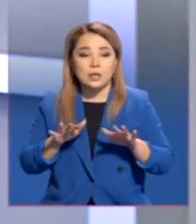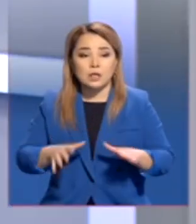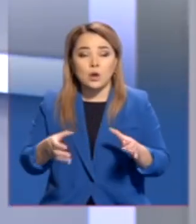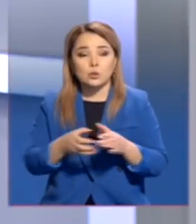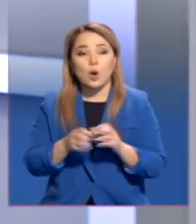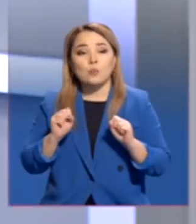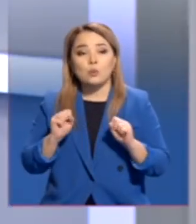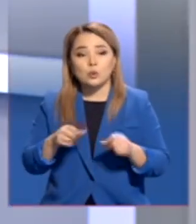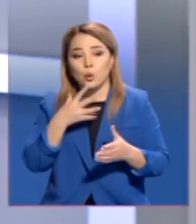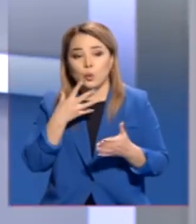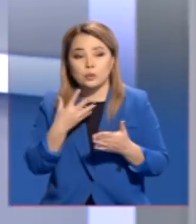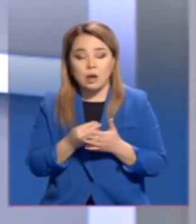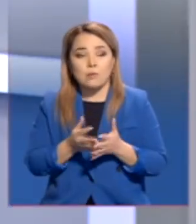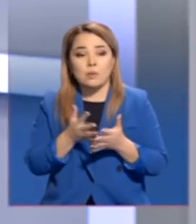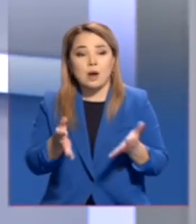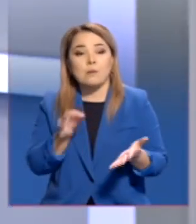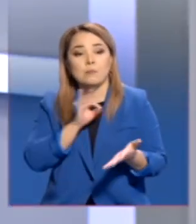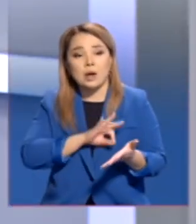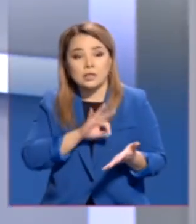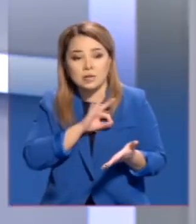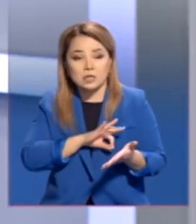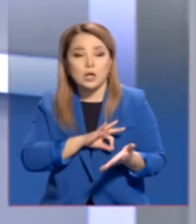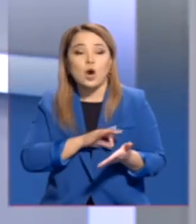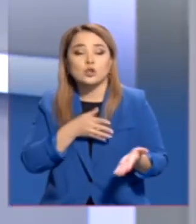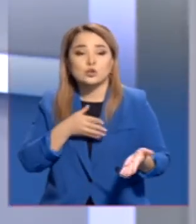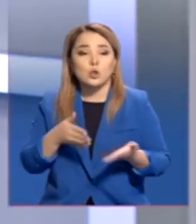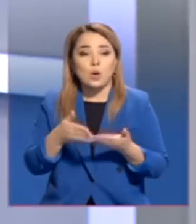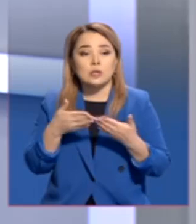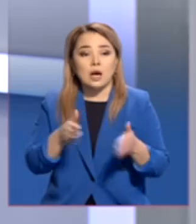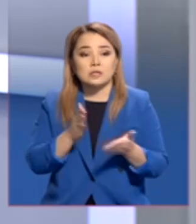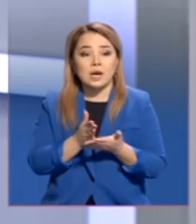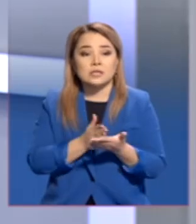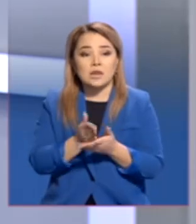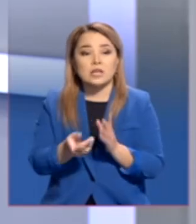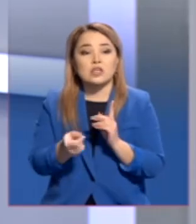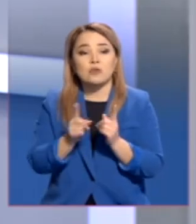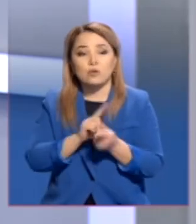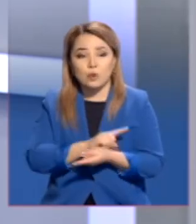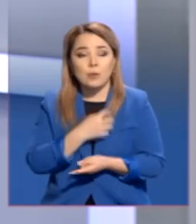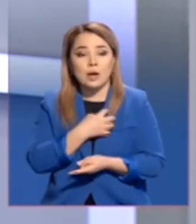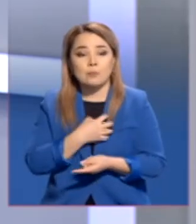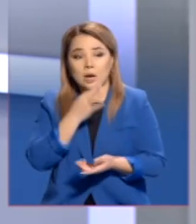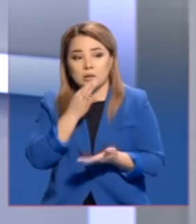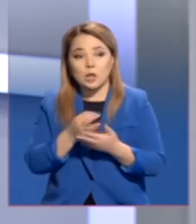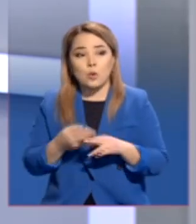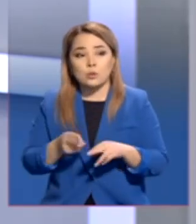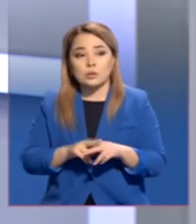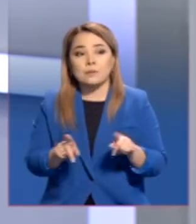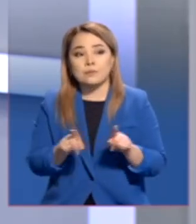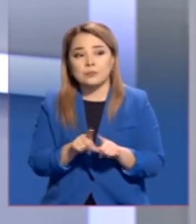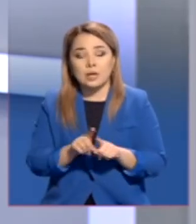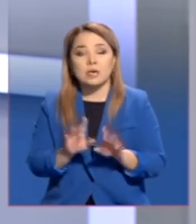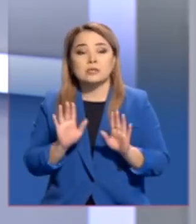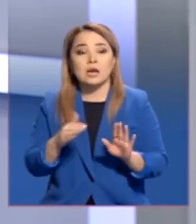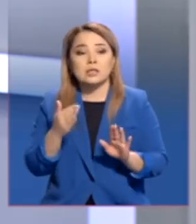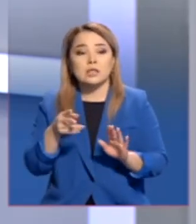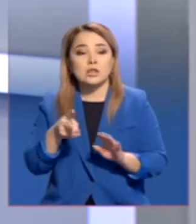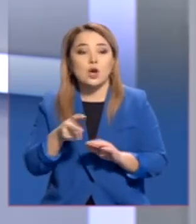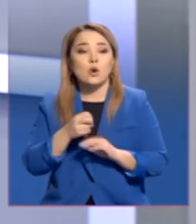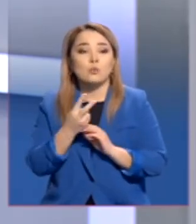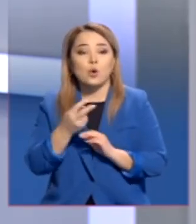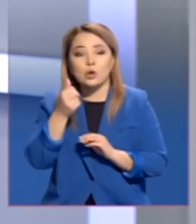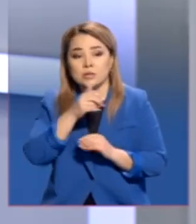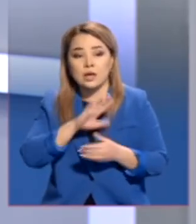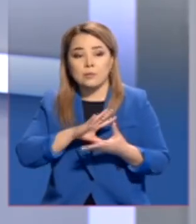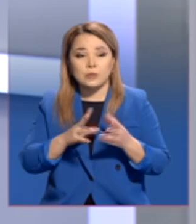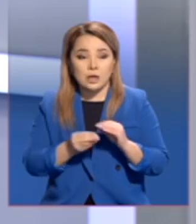өзінің мүмкіндіктерін кеңінен пайдалануға жол ашу, және саяси реформалардың негізінде де дәл осы тек қана 2012 жылдан